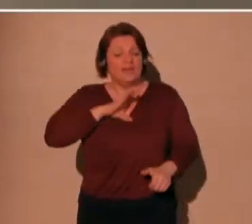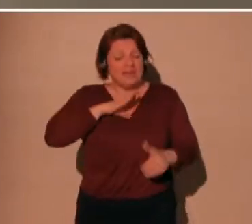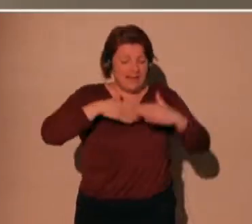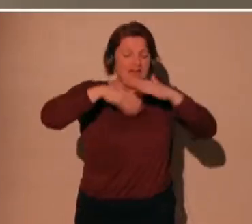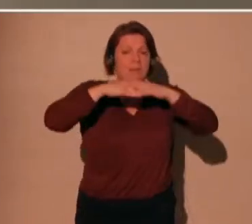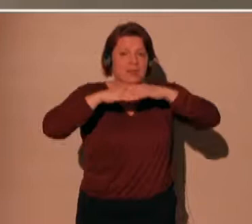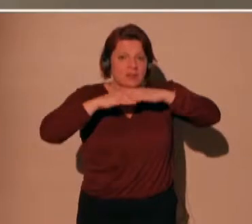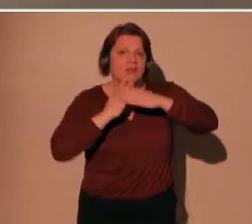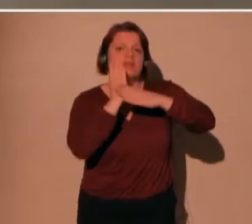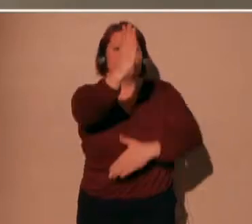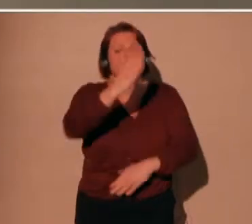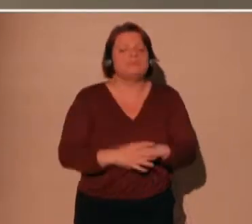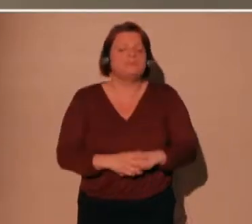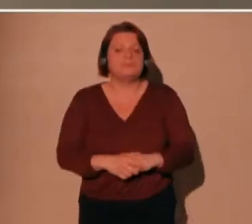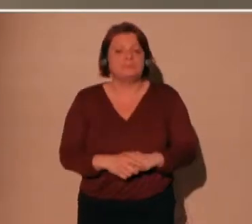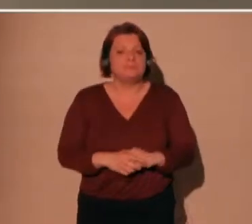limites.